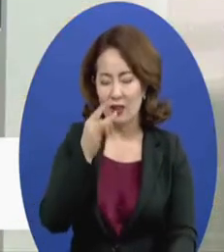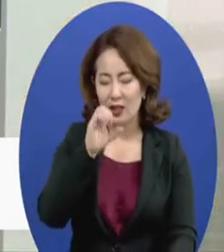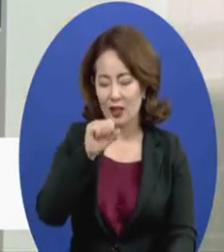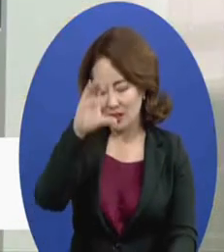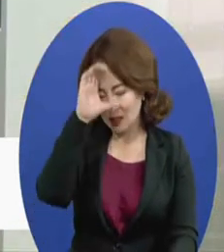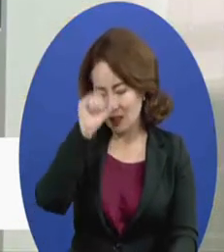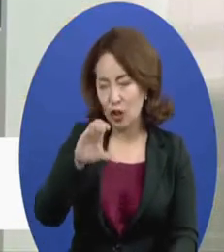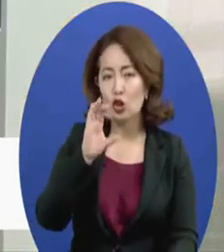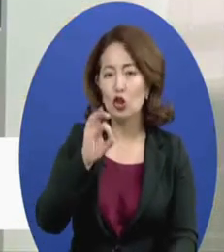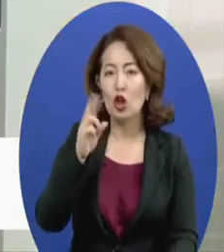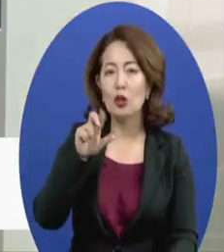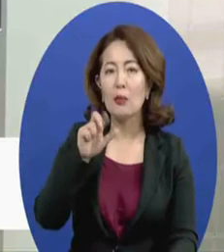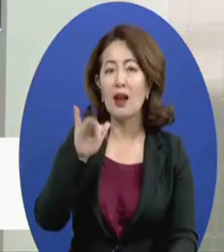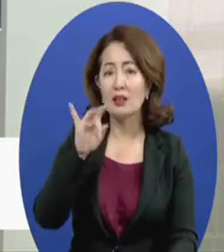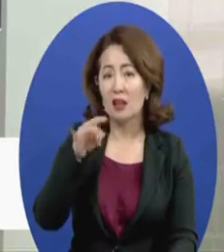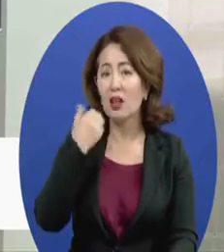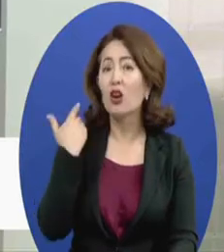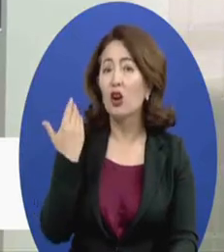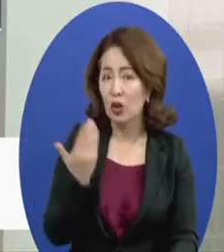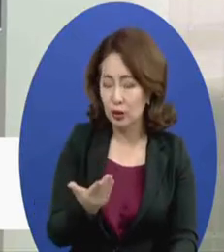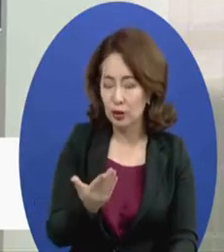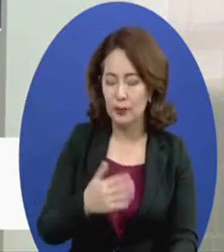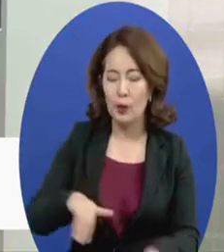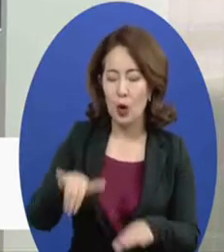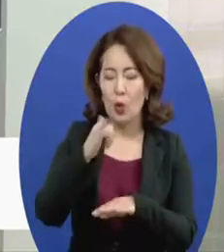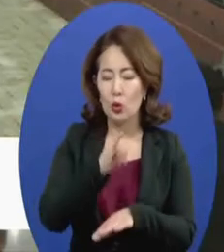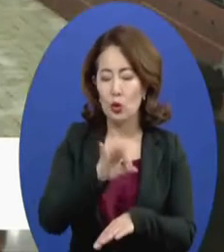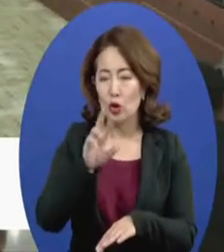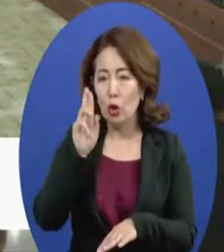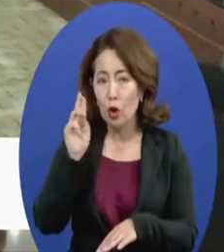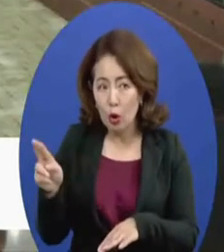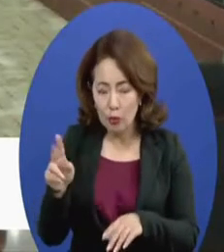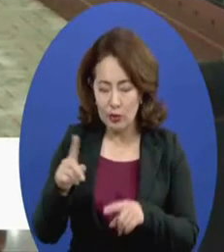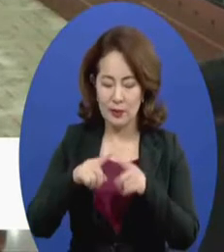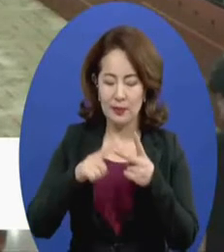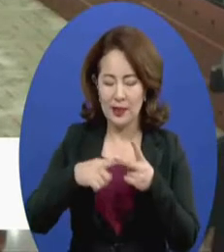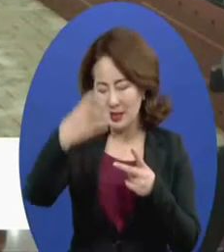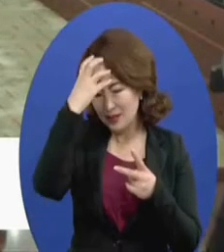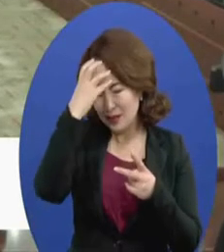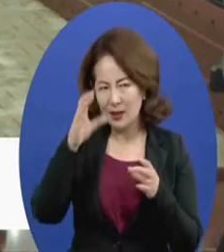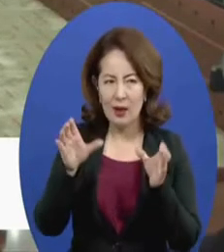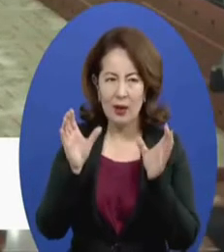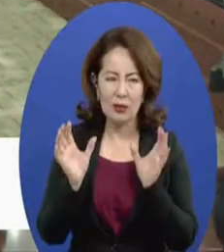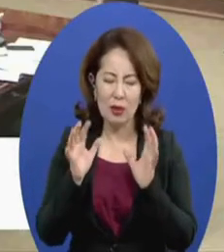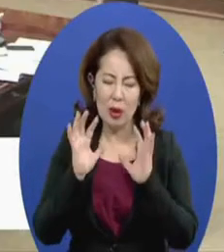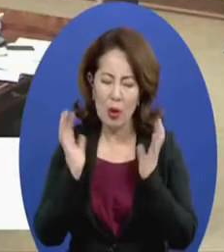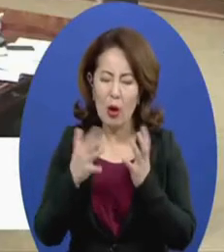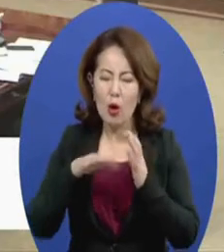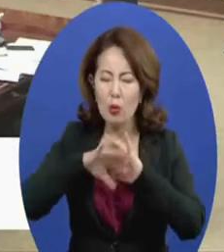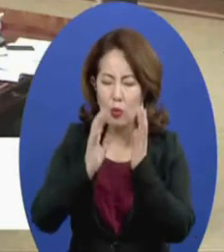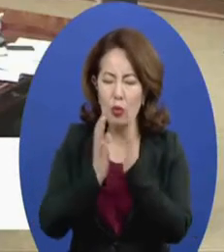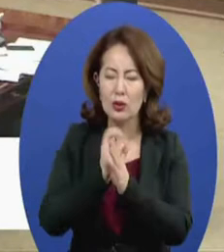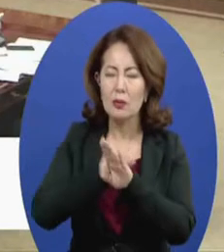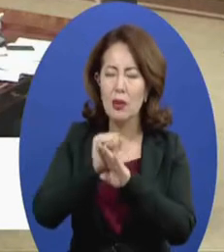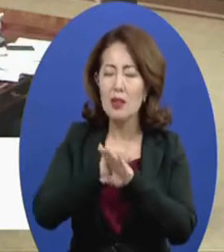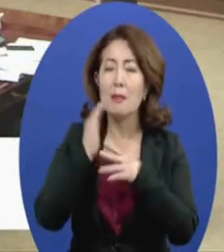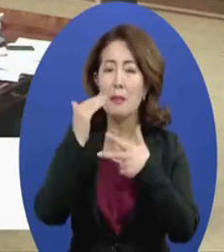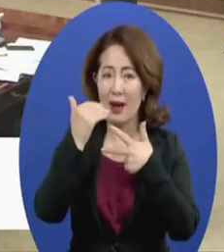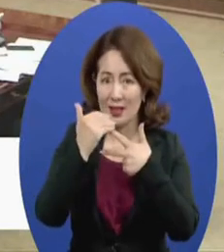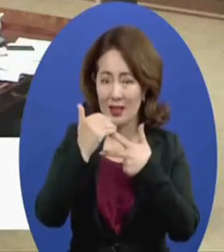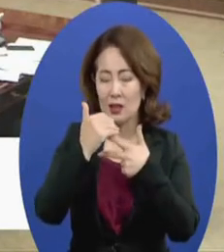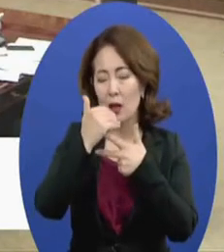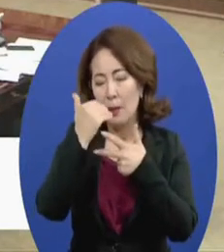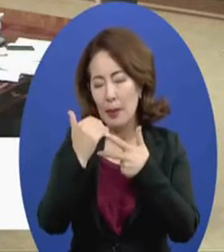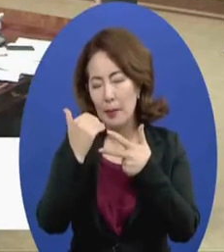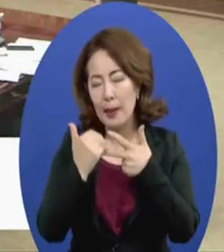байна. За улсын онцгой комисс болон засгийн газрын хувьд цаашид бүх нийтийн бэлэн байдлын зэрэглэлийг үл шаттайгаар бууруулах шийдвэрийг